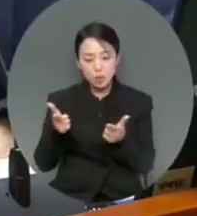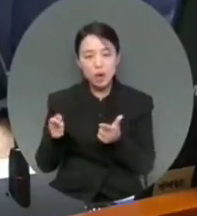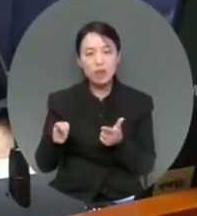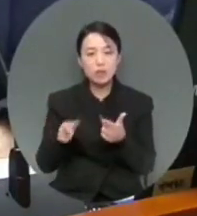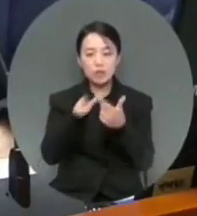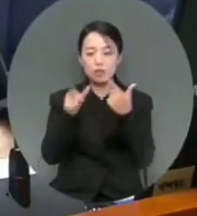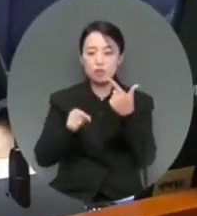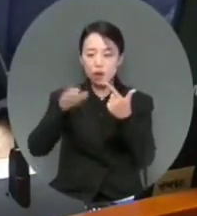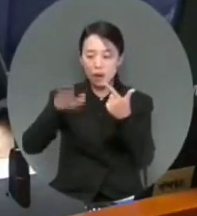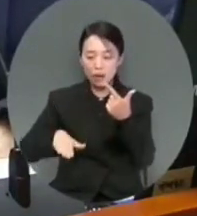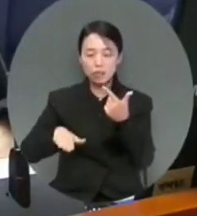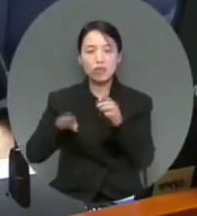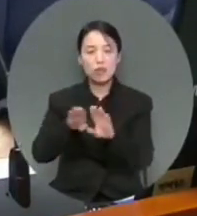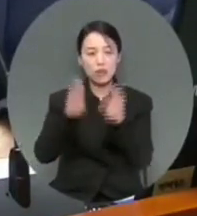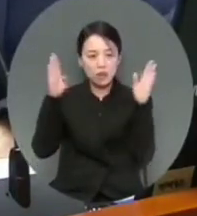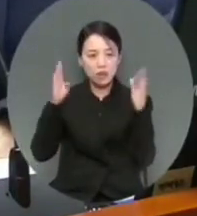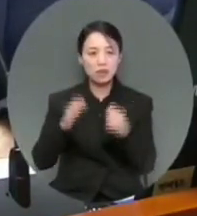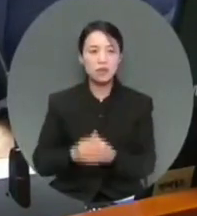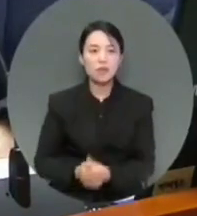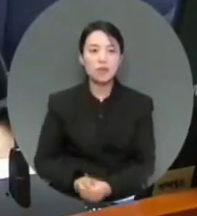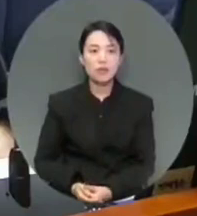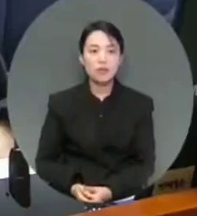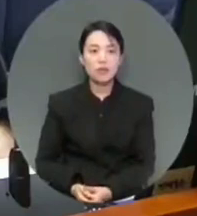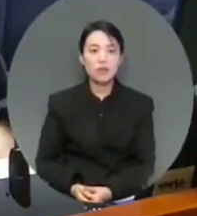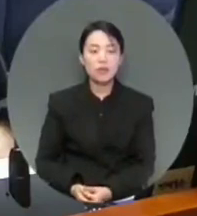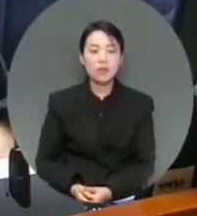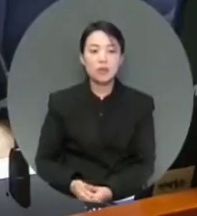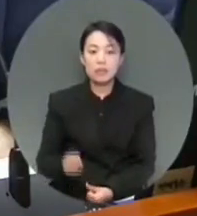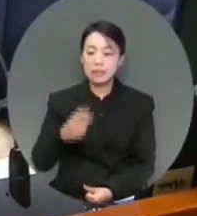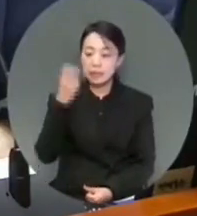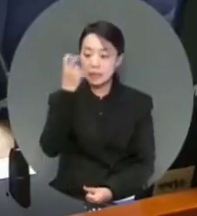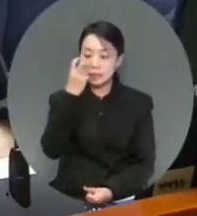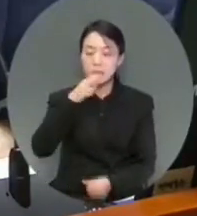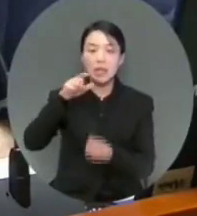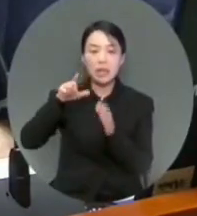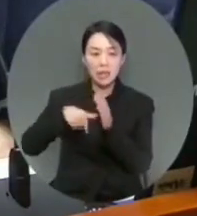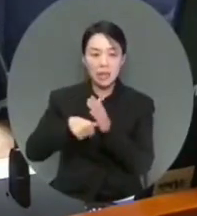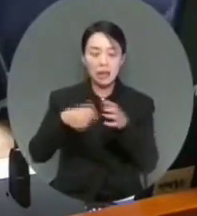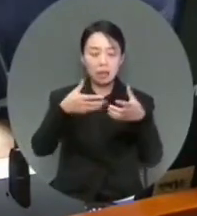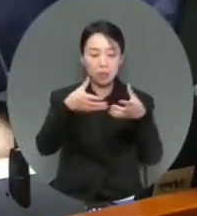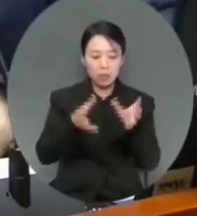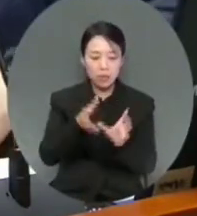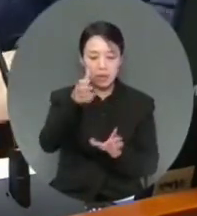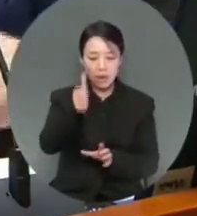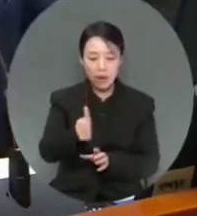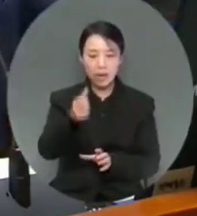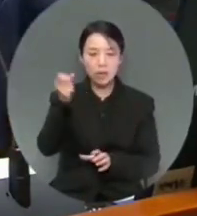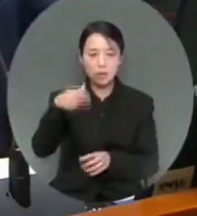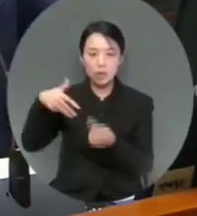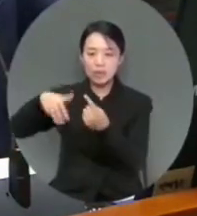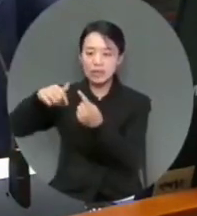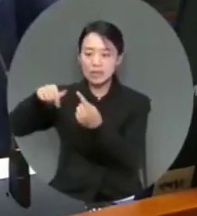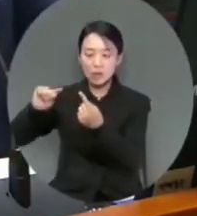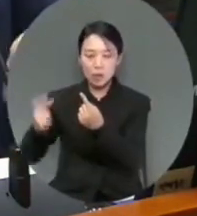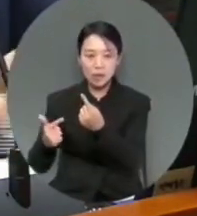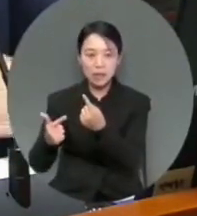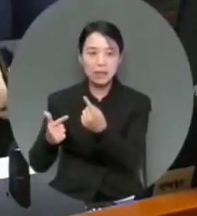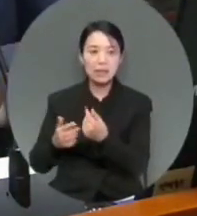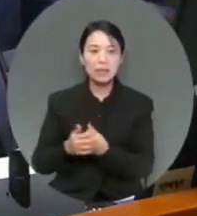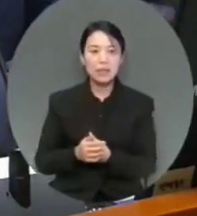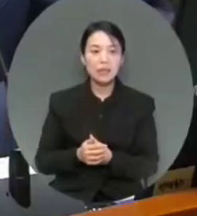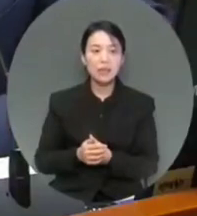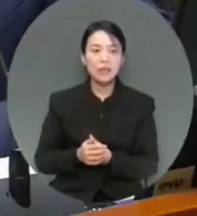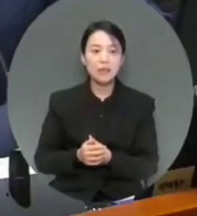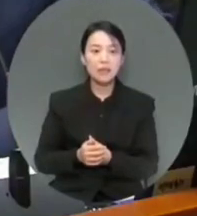겁니다. 자, 그래서 그 제가 저희들이 과기부 국정감사할 때 뭐 장관이나 저기 나와 있는 1차관 조성경 1차관한테 쭉